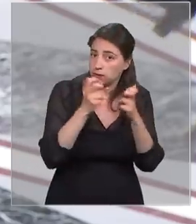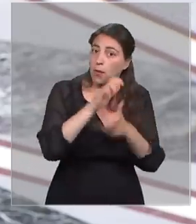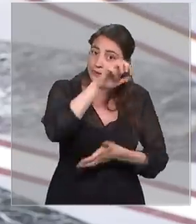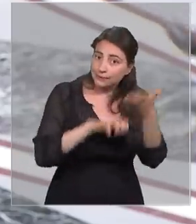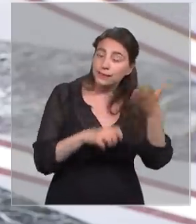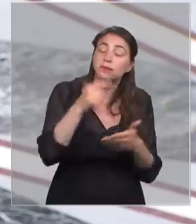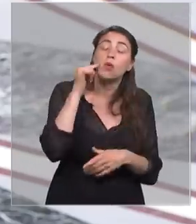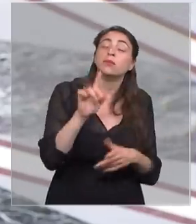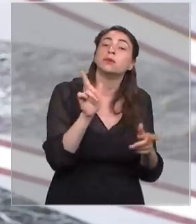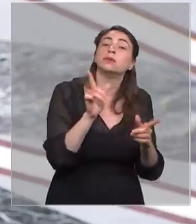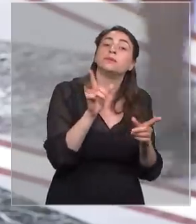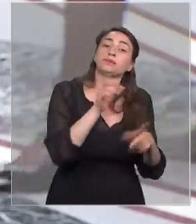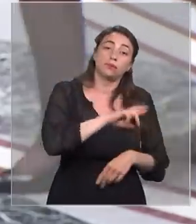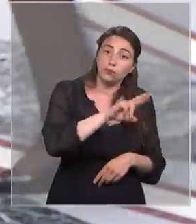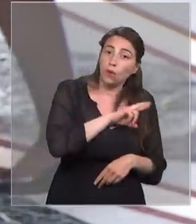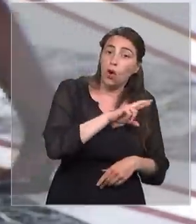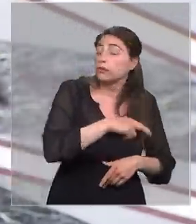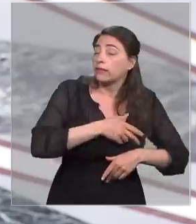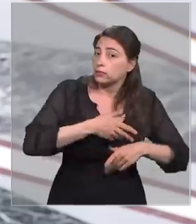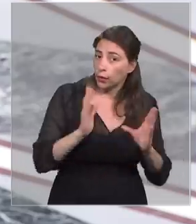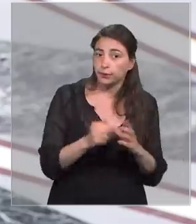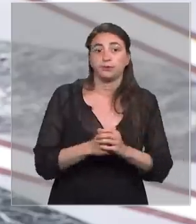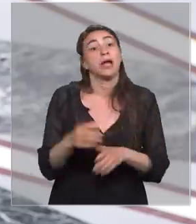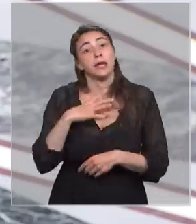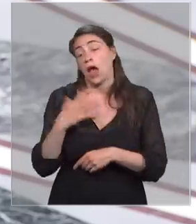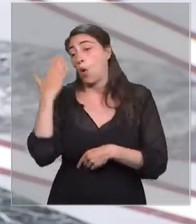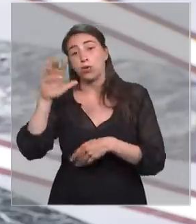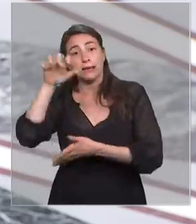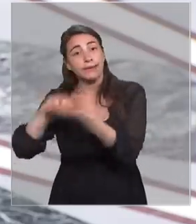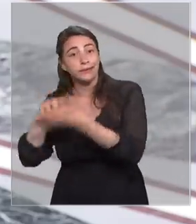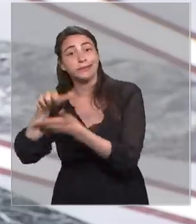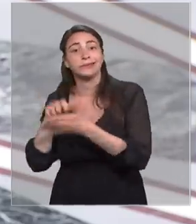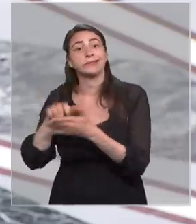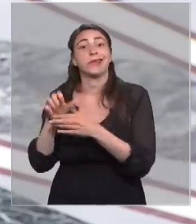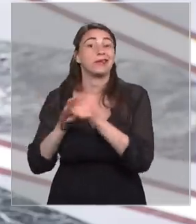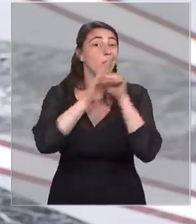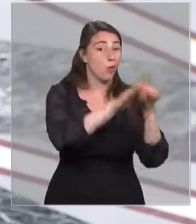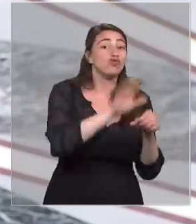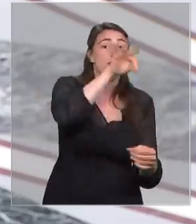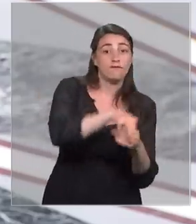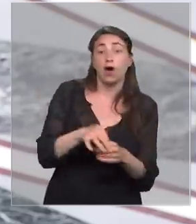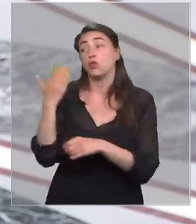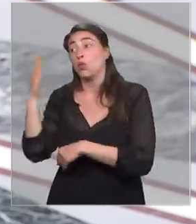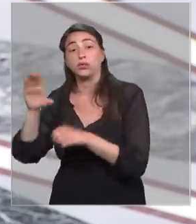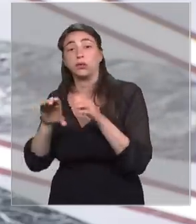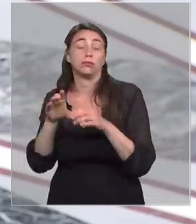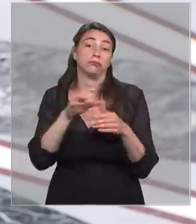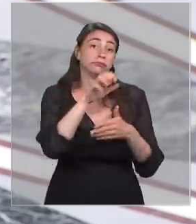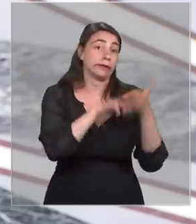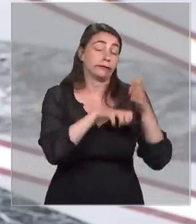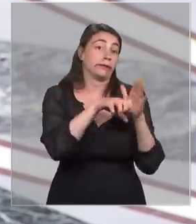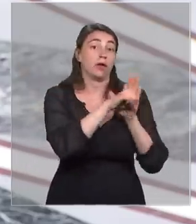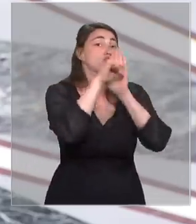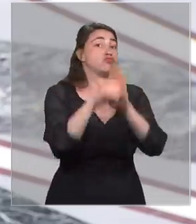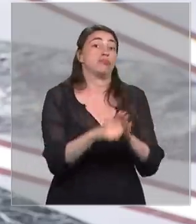mais d'autres textes ont été adoptés avec les voix de la droite sans la gauche, et d'autres avec les voix de la gauche sans la droite. Vous savez ce que je crois profondément, Madame la députée ? C'était que c'est le souhait